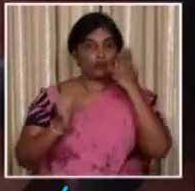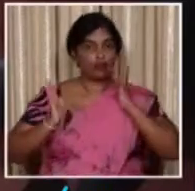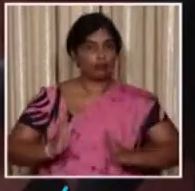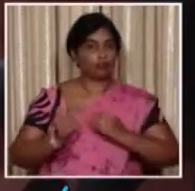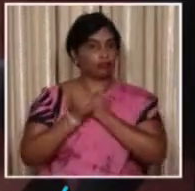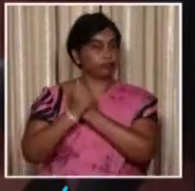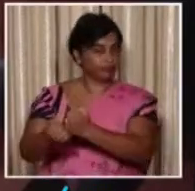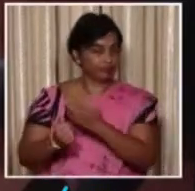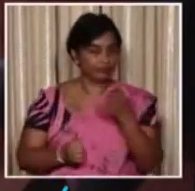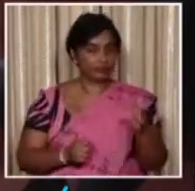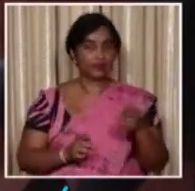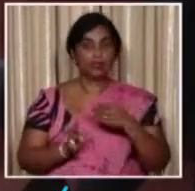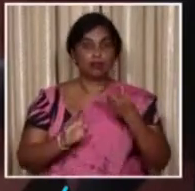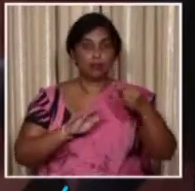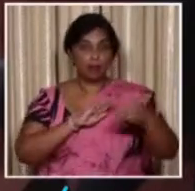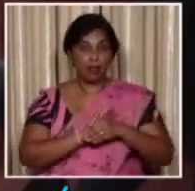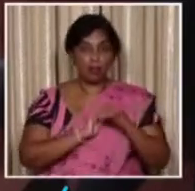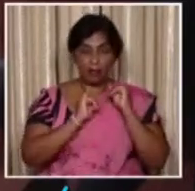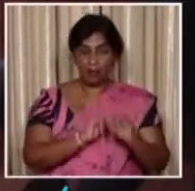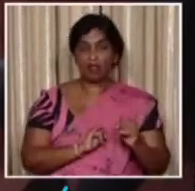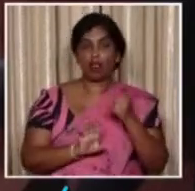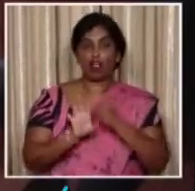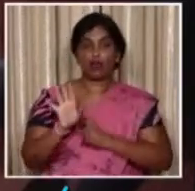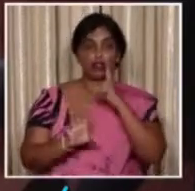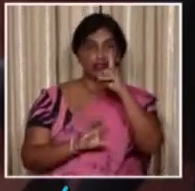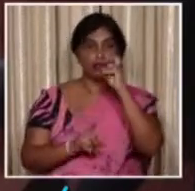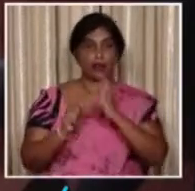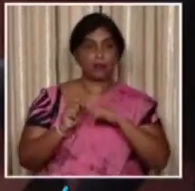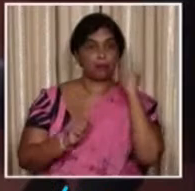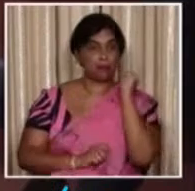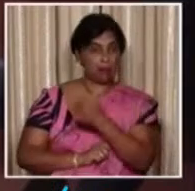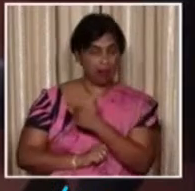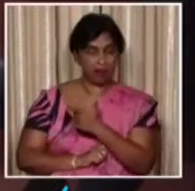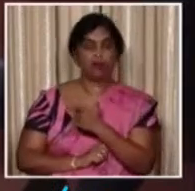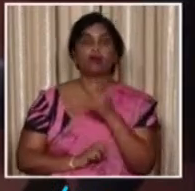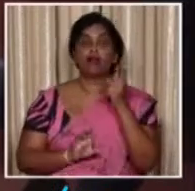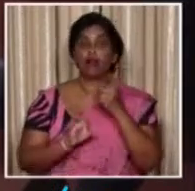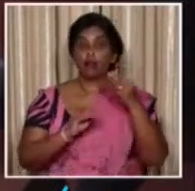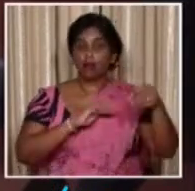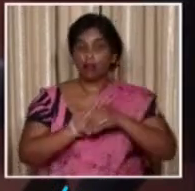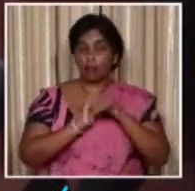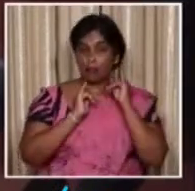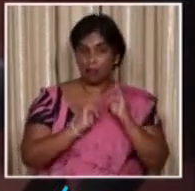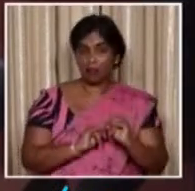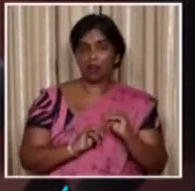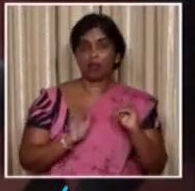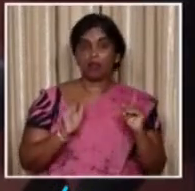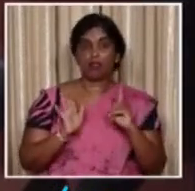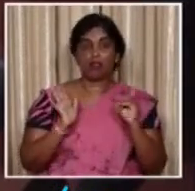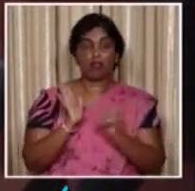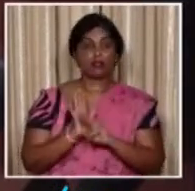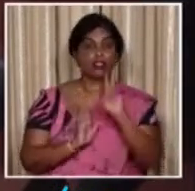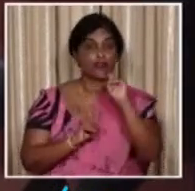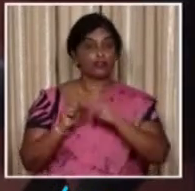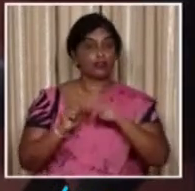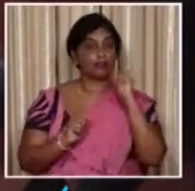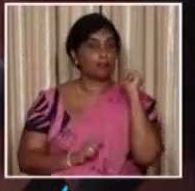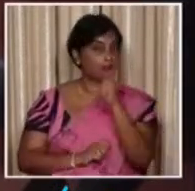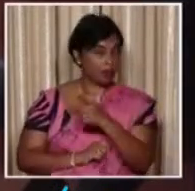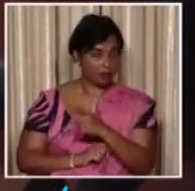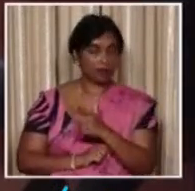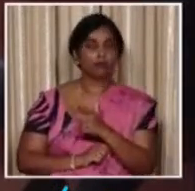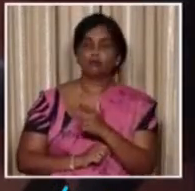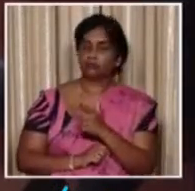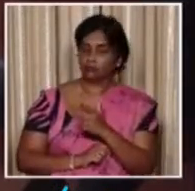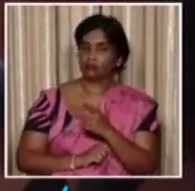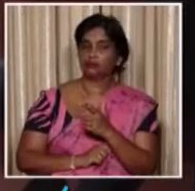බව කප්පම් ගැනීම වරදට අවුරුදු 2කම මාර්ග දඩයක් නියම කර බව කප්පම් ගැනීම වරදට ලක්ෂ 20ක දඩයක් නියමක වන්දියක්